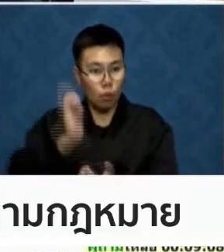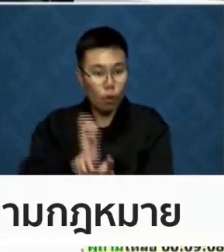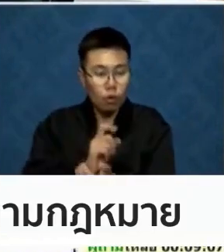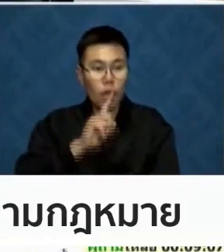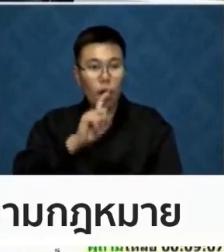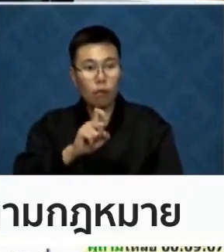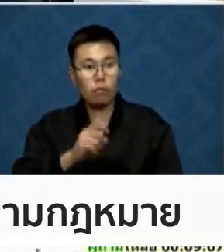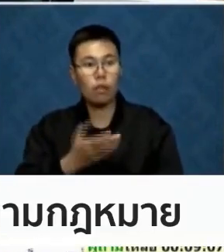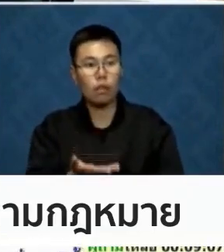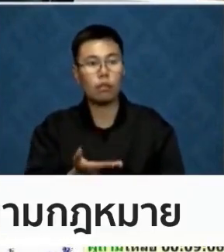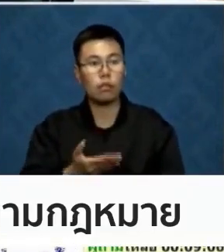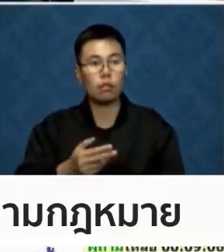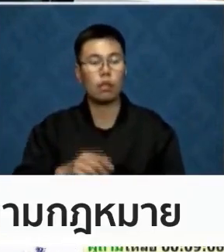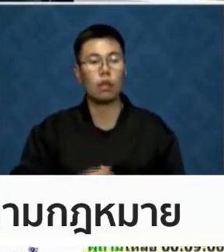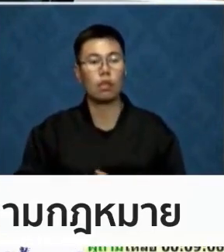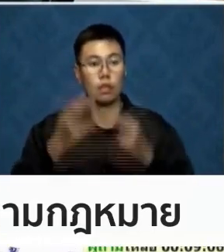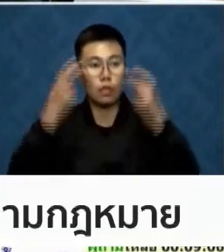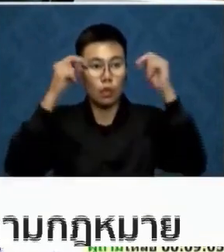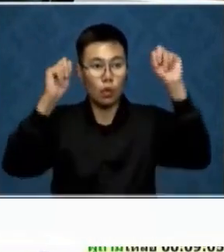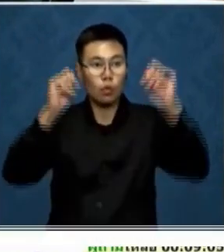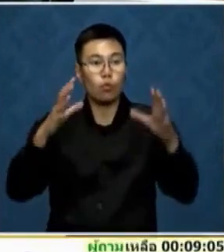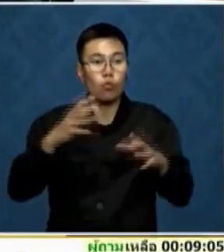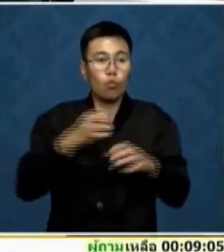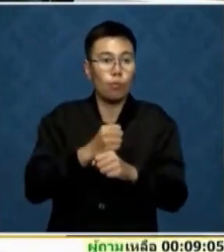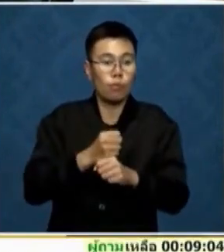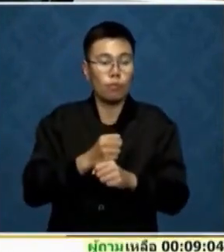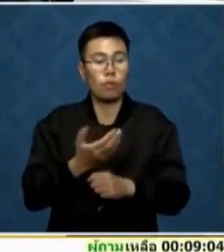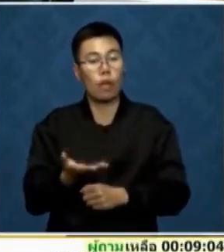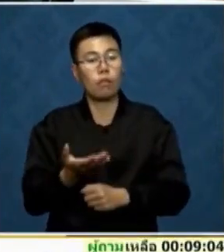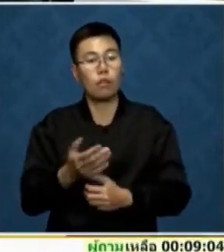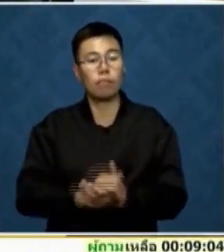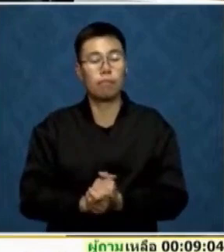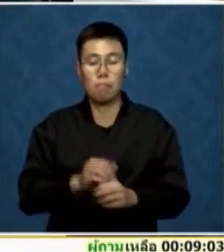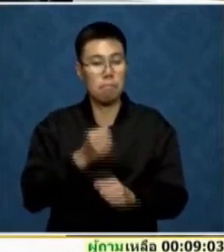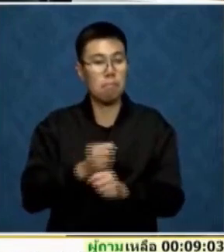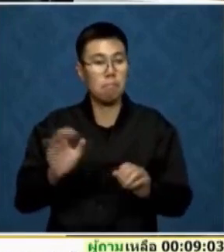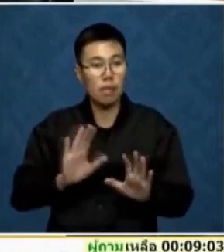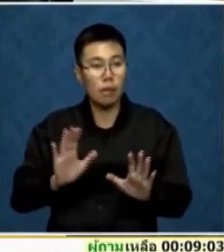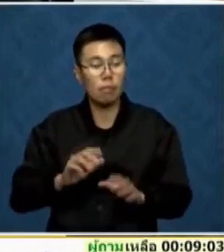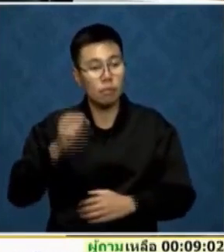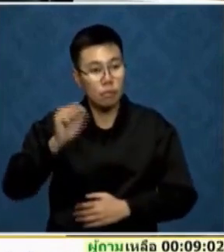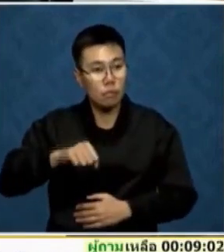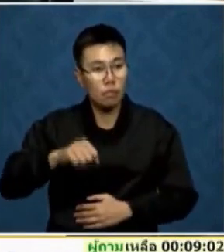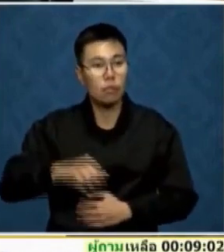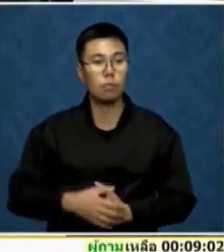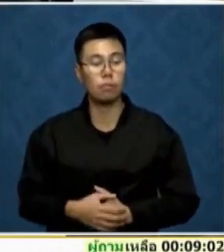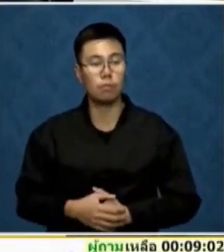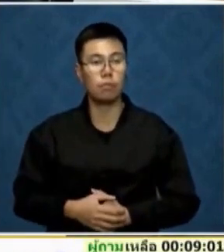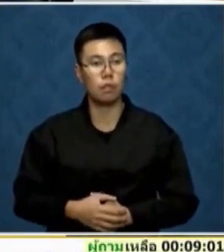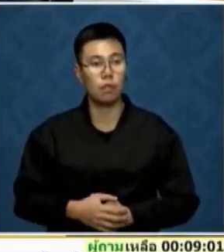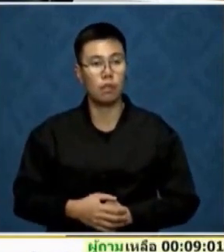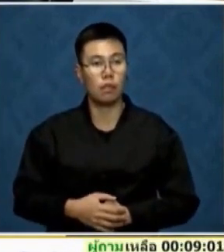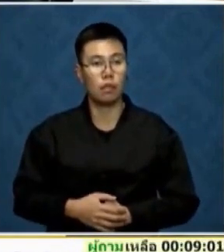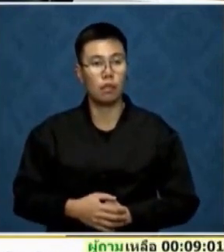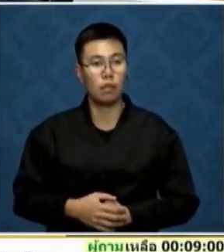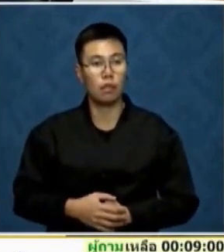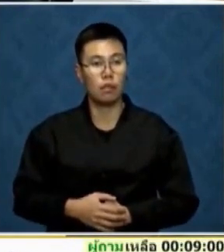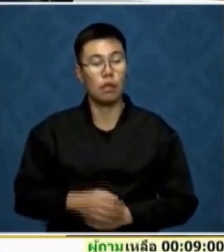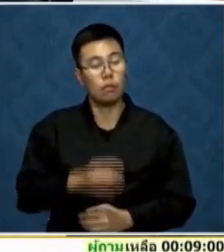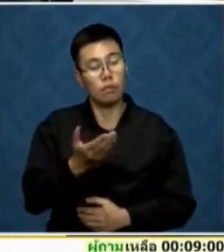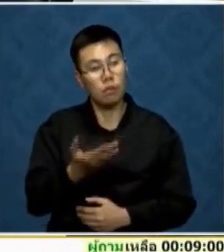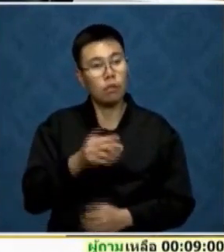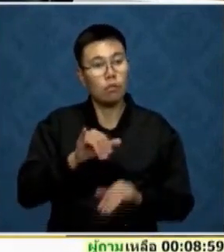้คือช่วงหนึ่งเนี่ยคุณรังสิมันต์ถามคุณสมศักดิ์ด้วยนะบอกว่านายกบรีฟมาไม่หมดใช่ไ